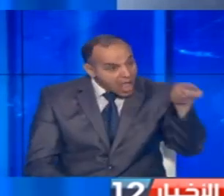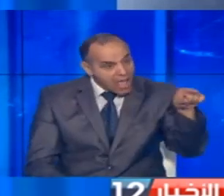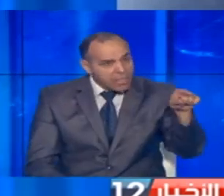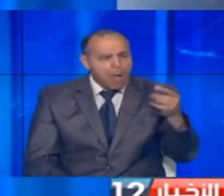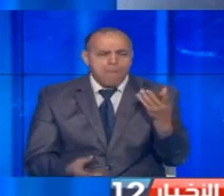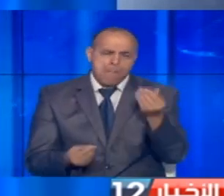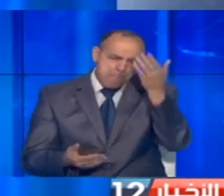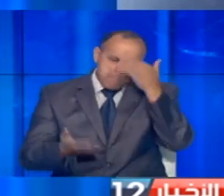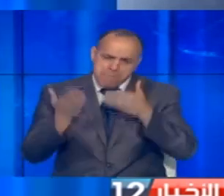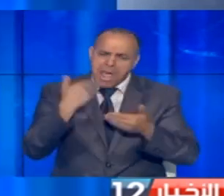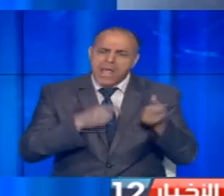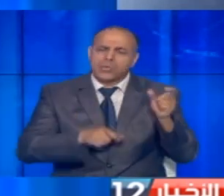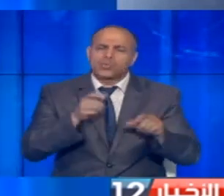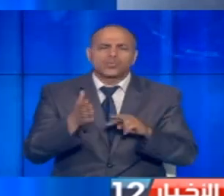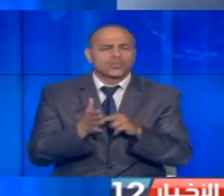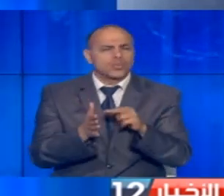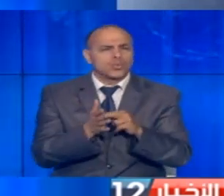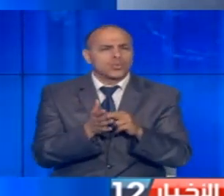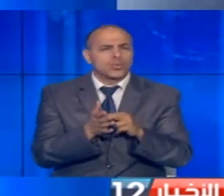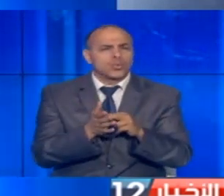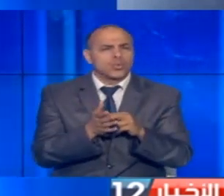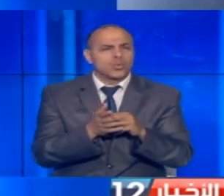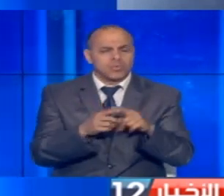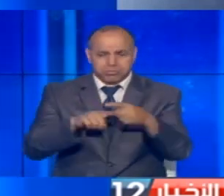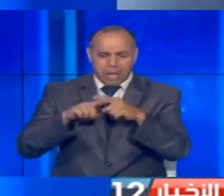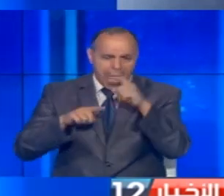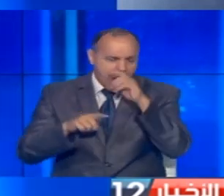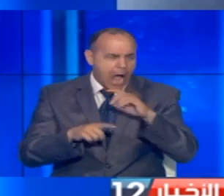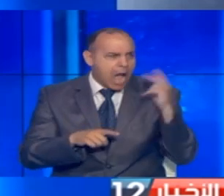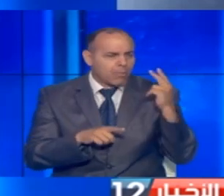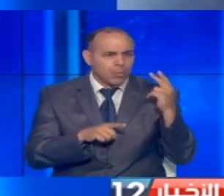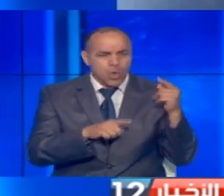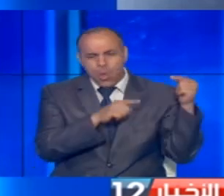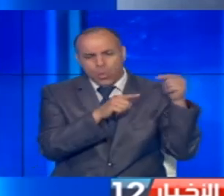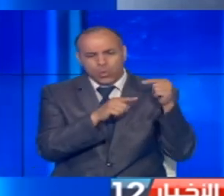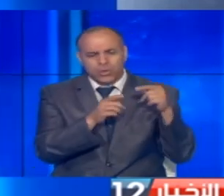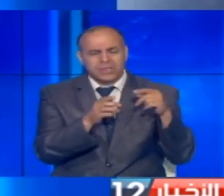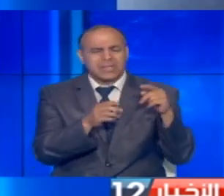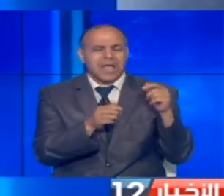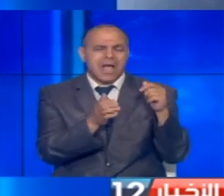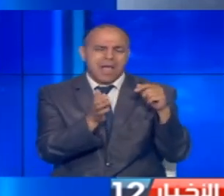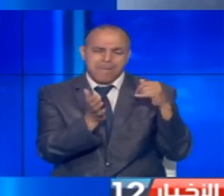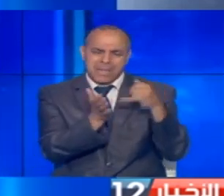أعداد مهمة من السوريين خلال حملة التحالف الدولي على الرقة السنة الماضية.